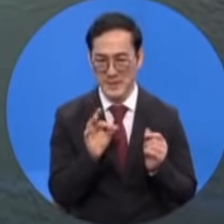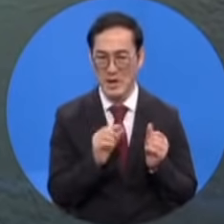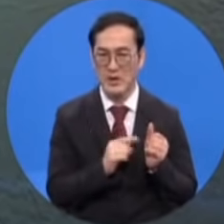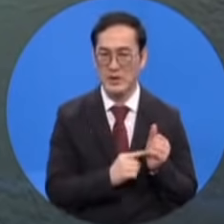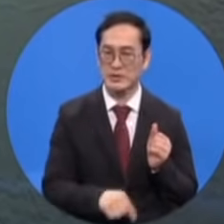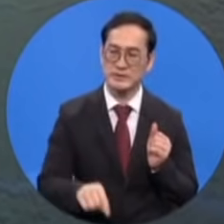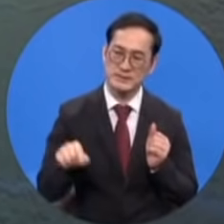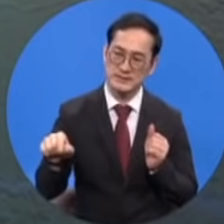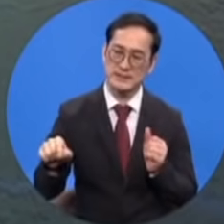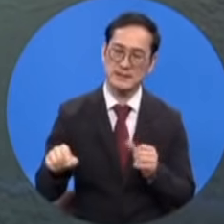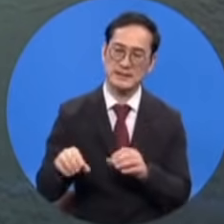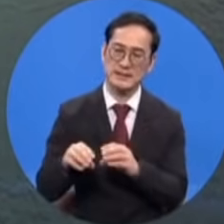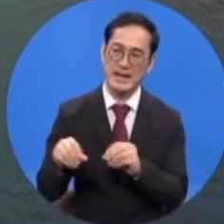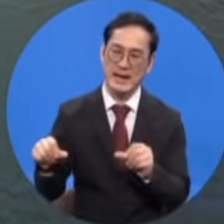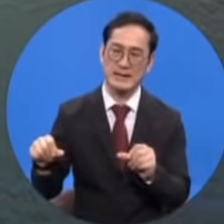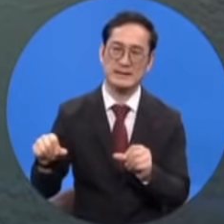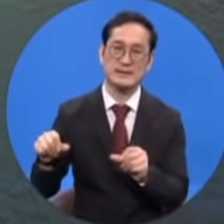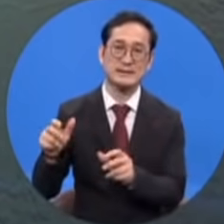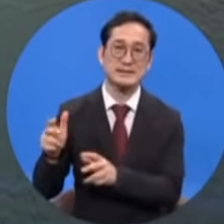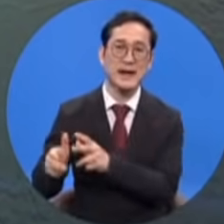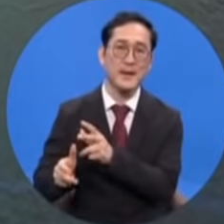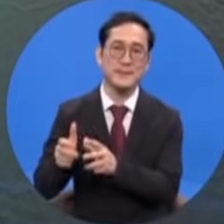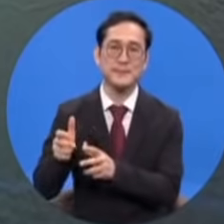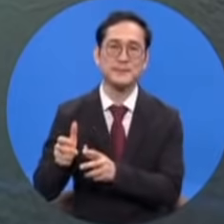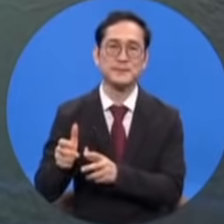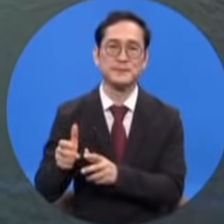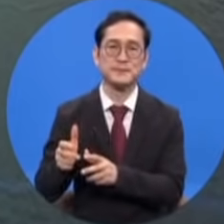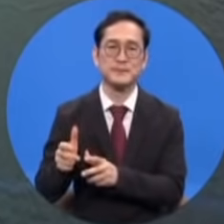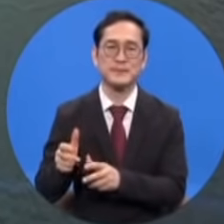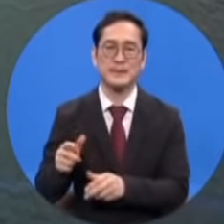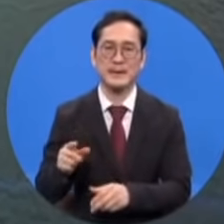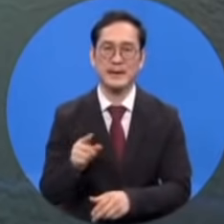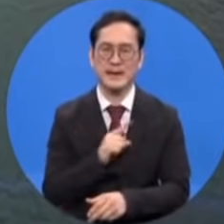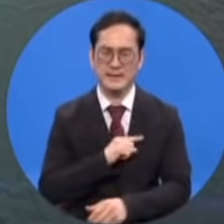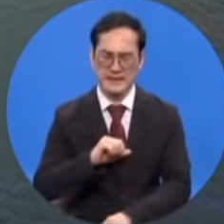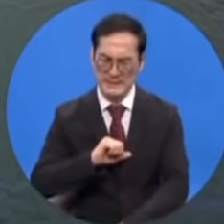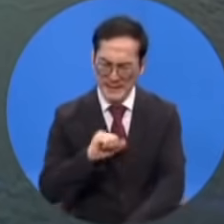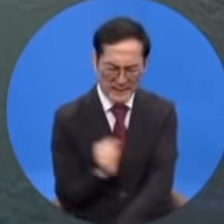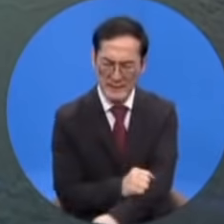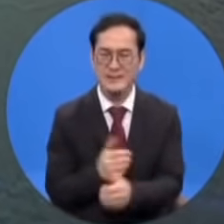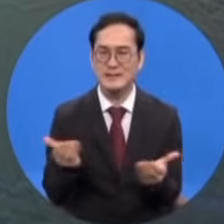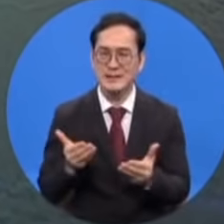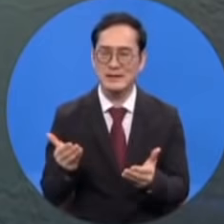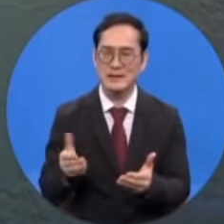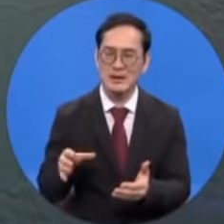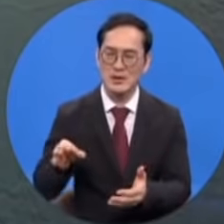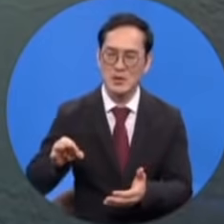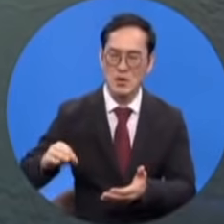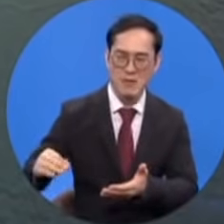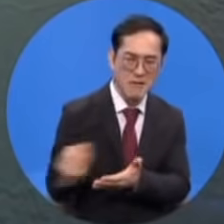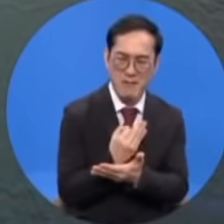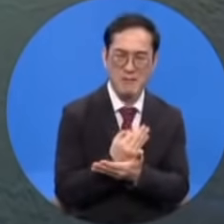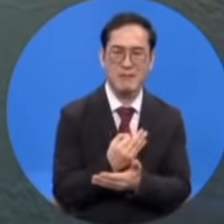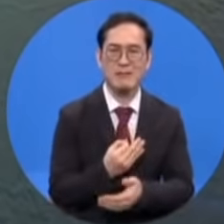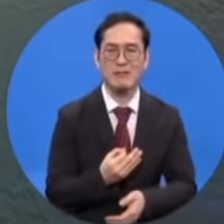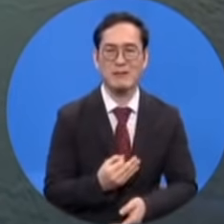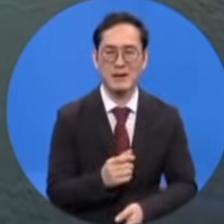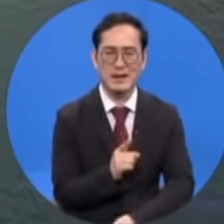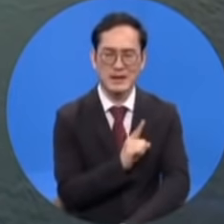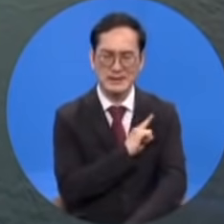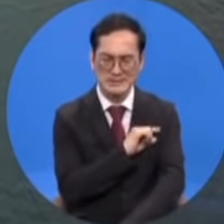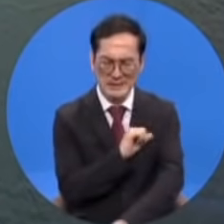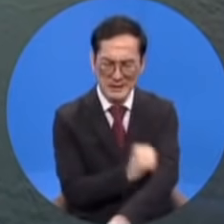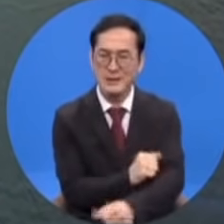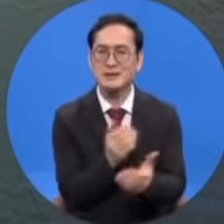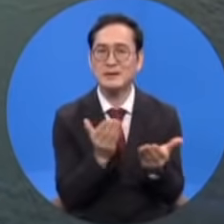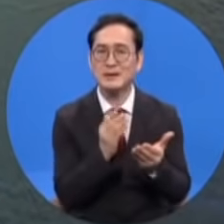얘기했습니다 이건 단군 일에 최대의 치적 사업이고 모범 사업이었다 얘기를 한 것 기억하시죠 그런데